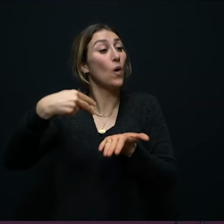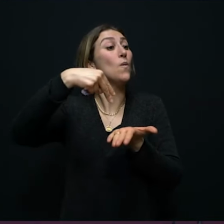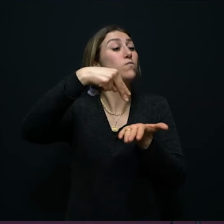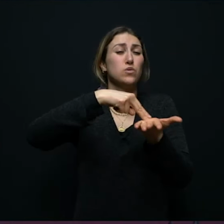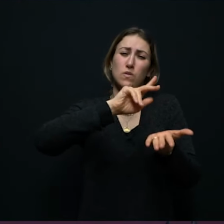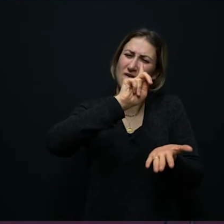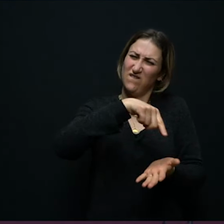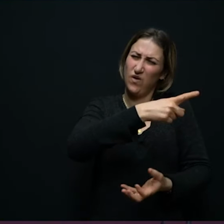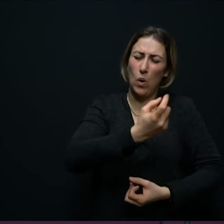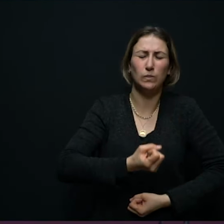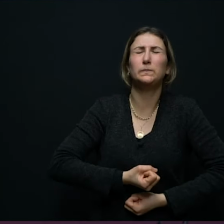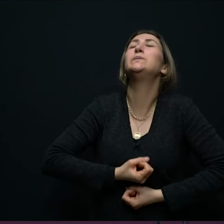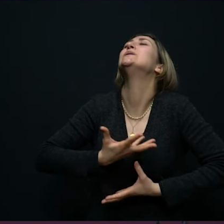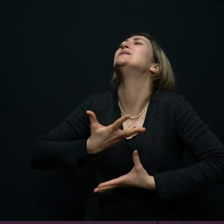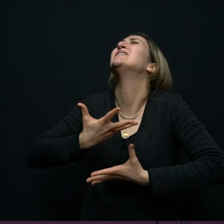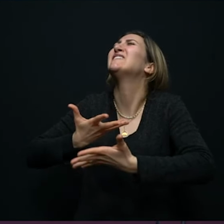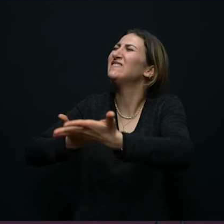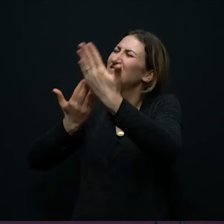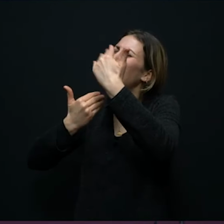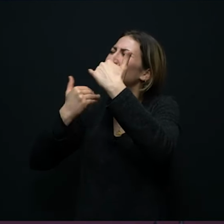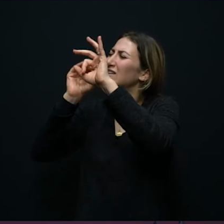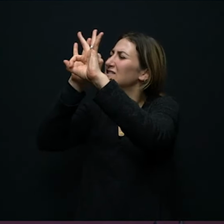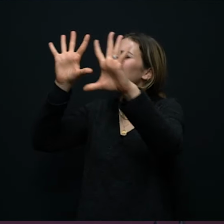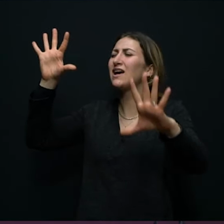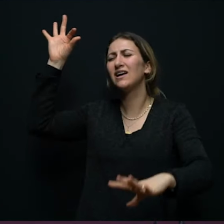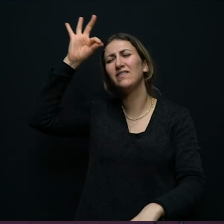fait cette oeuvre à moi